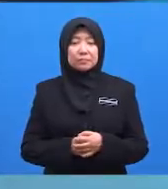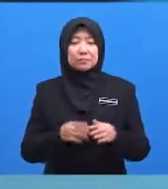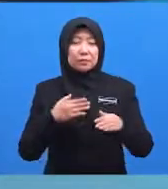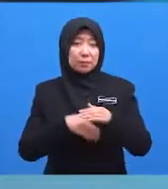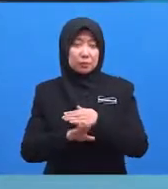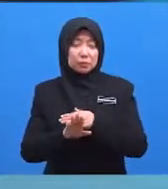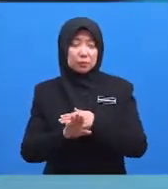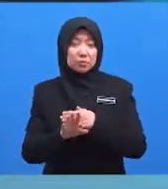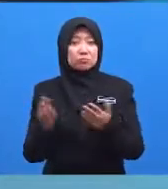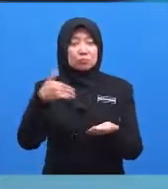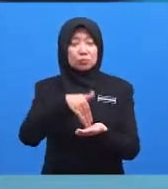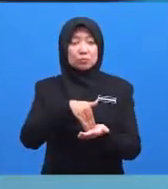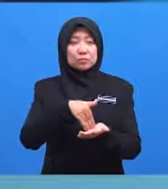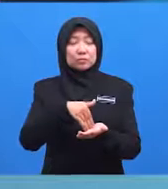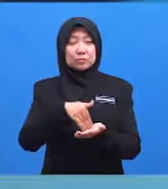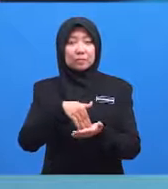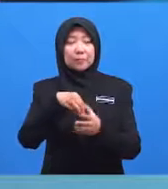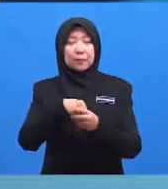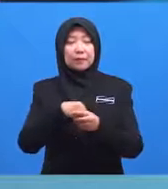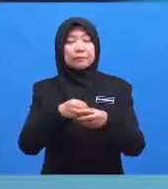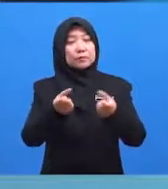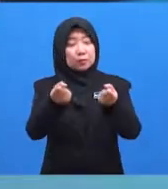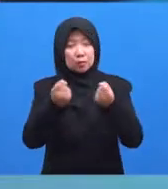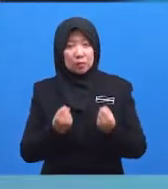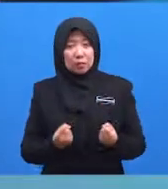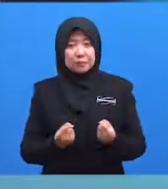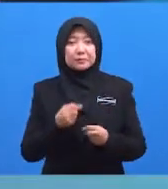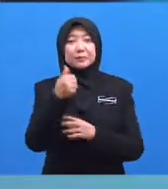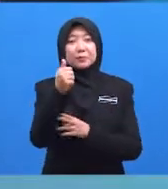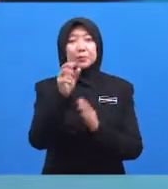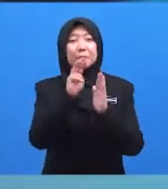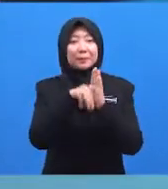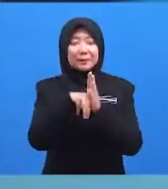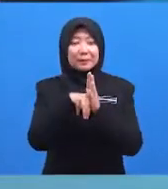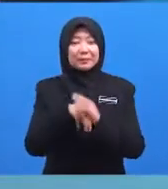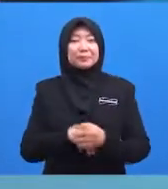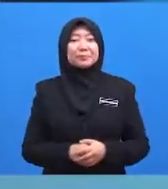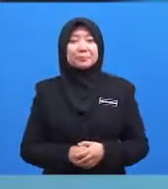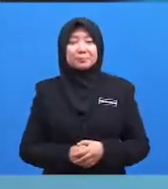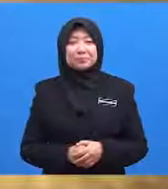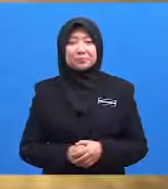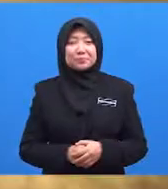Masukkan semula ke dalam ketuha selama 10 minit.